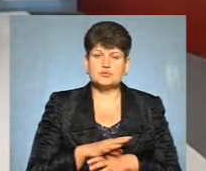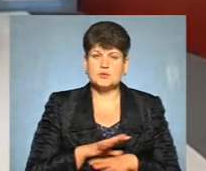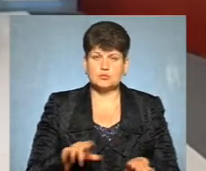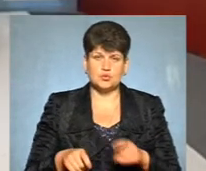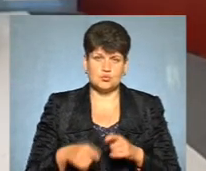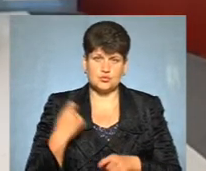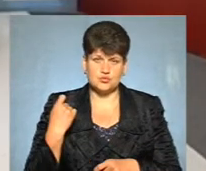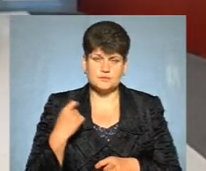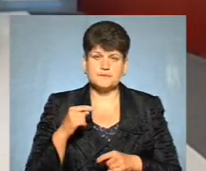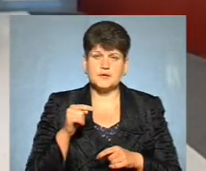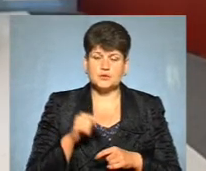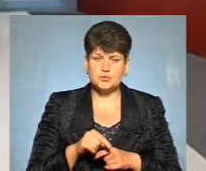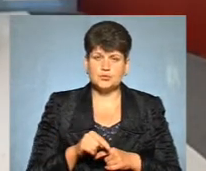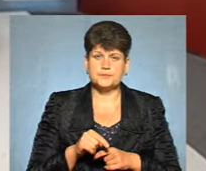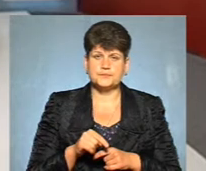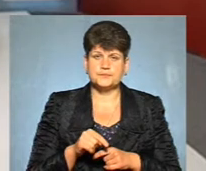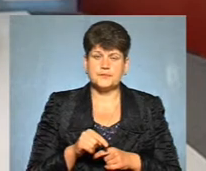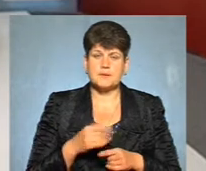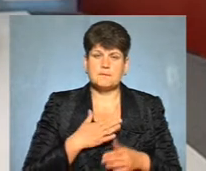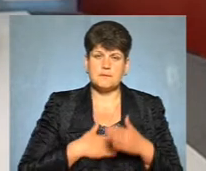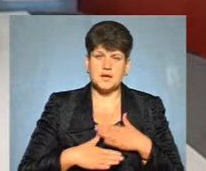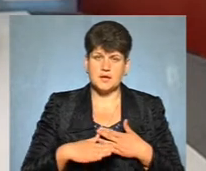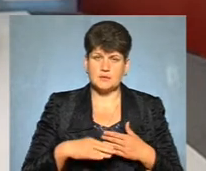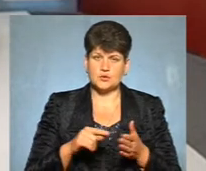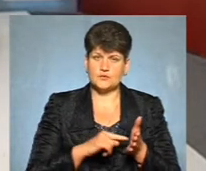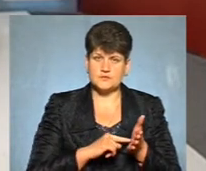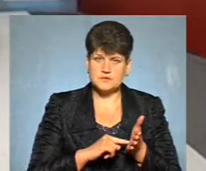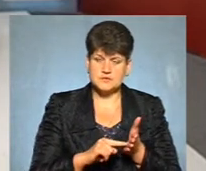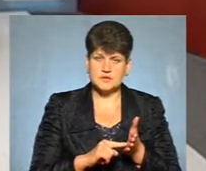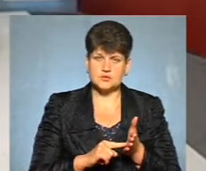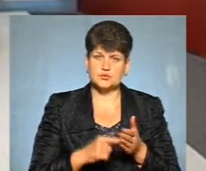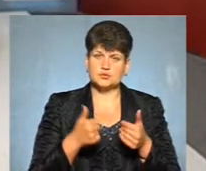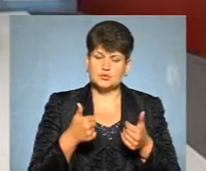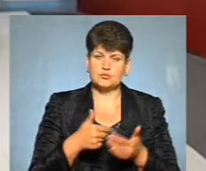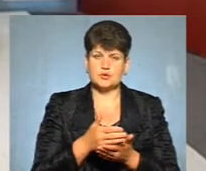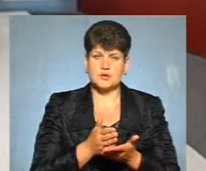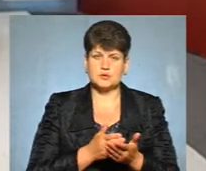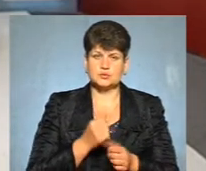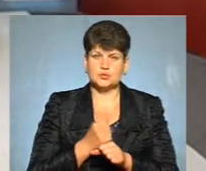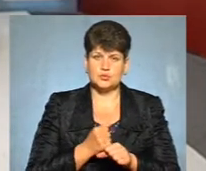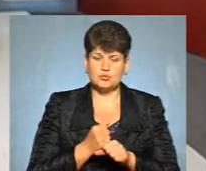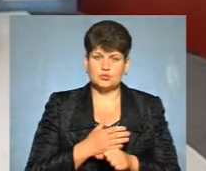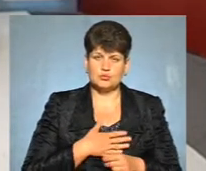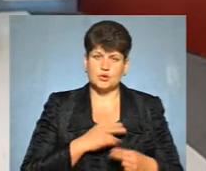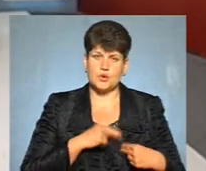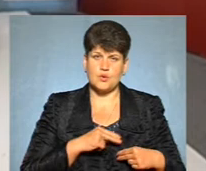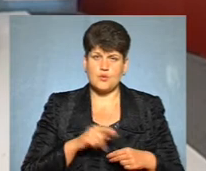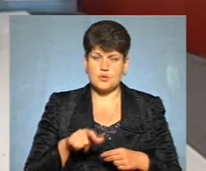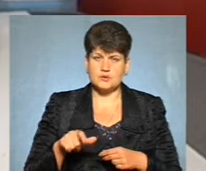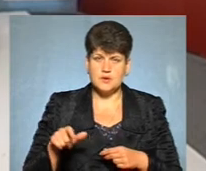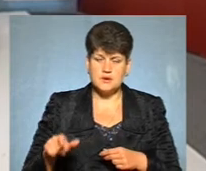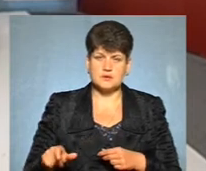порушень. І таким чином приємно відзначити таку добру, якісну роботу моїх колег-педагогів. Ну